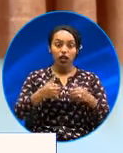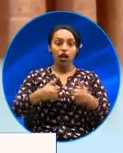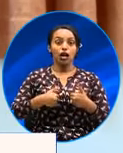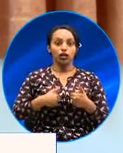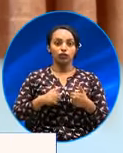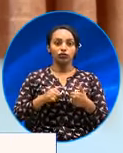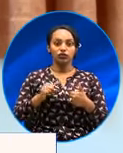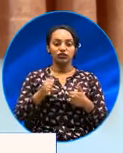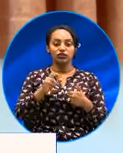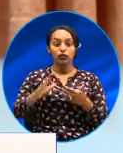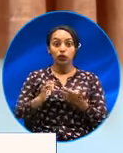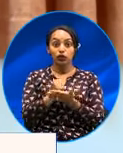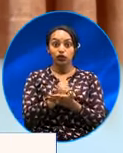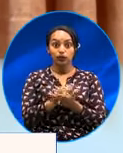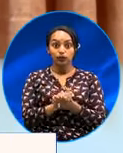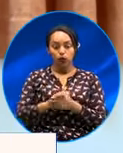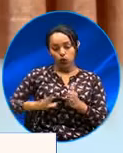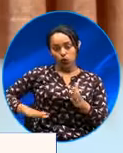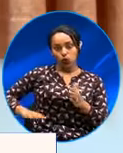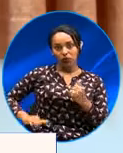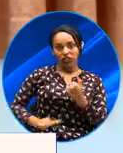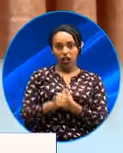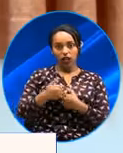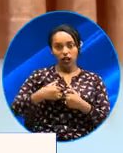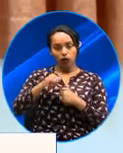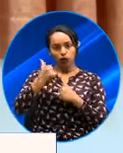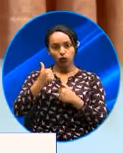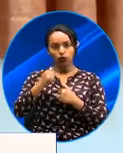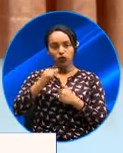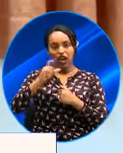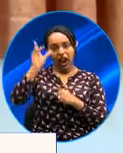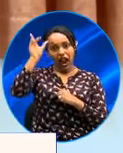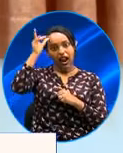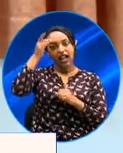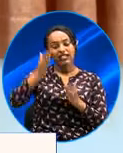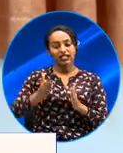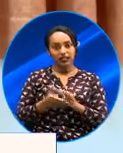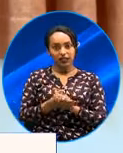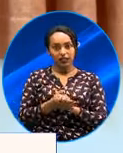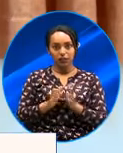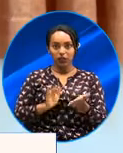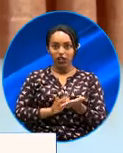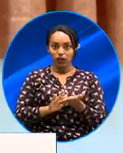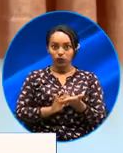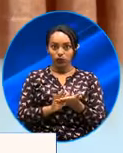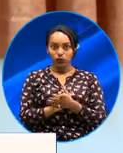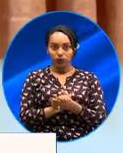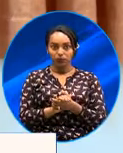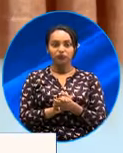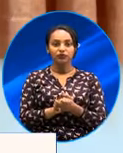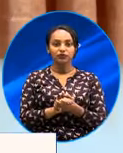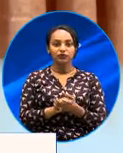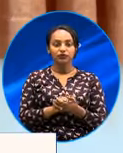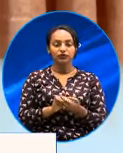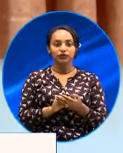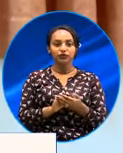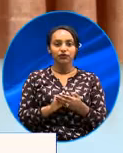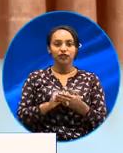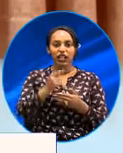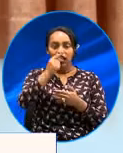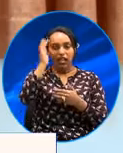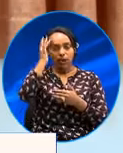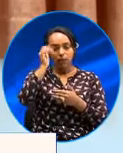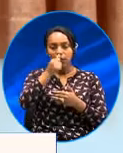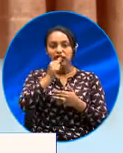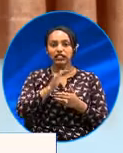ያሉ ኤክሰሲቭ ሲወሰዱ ጉበትን ያጠቃሉ። ሌሎችም የካንሰር መድኃኒቶች፣ ይህም